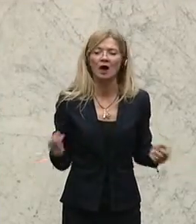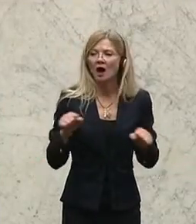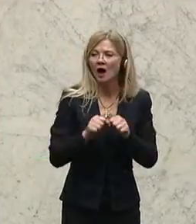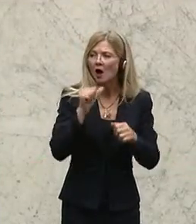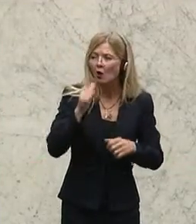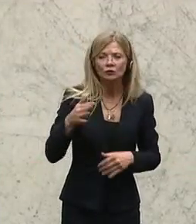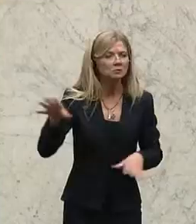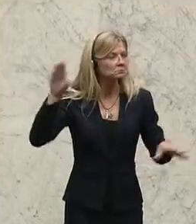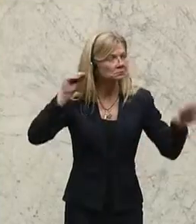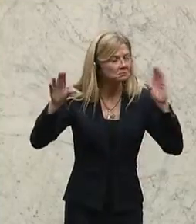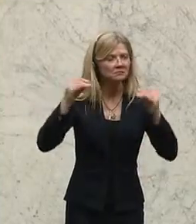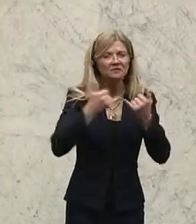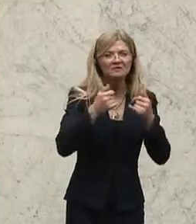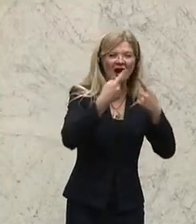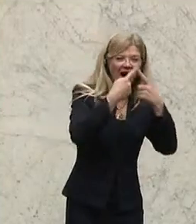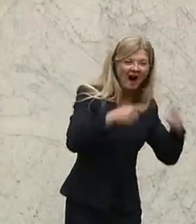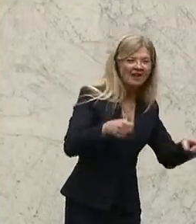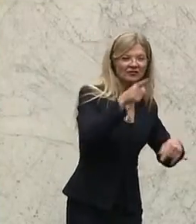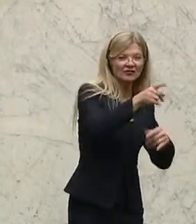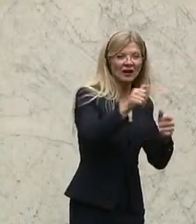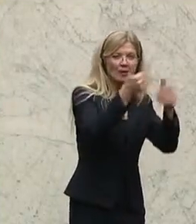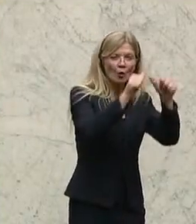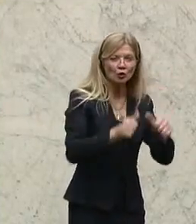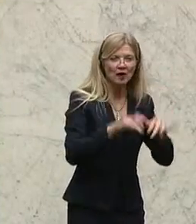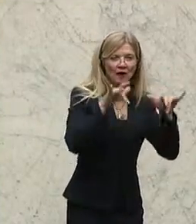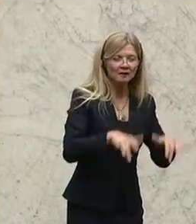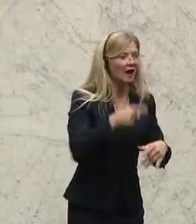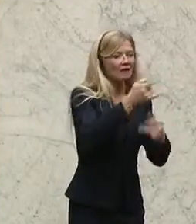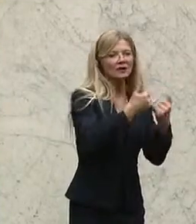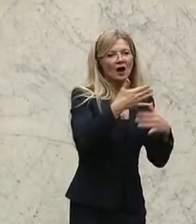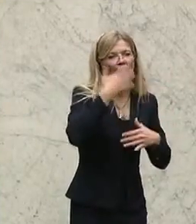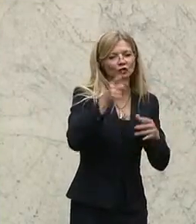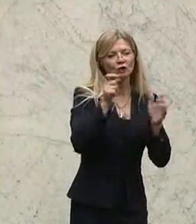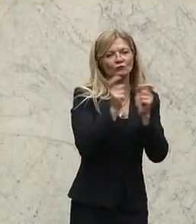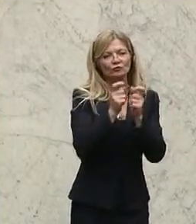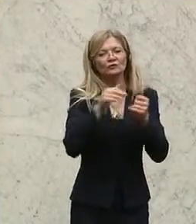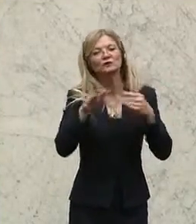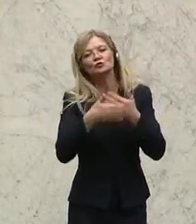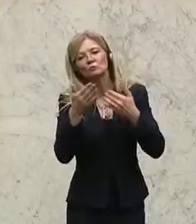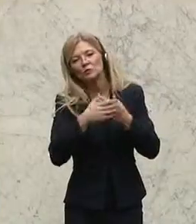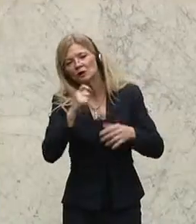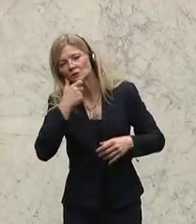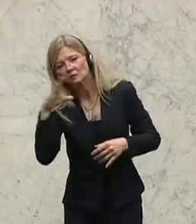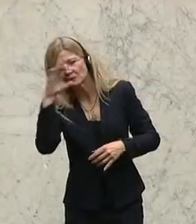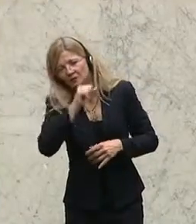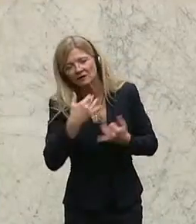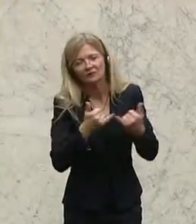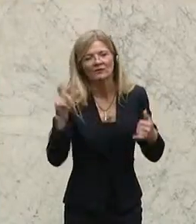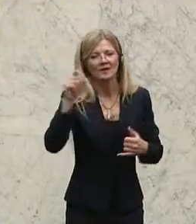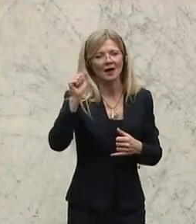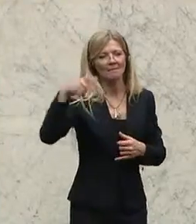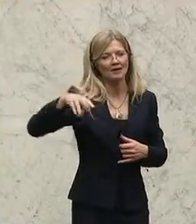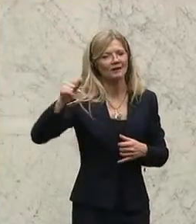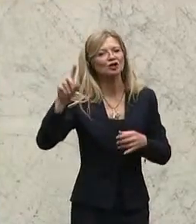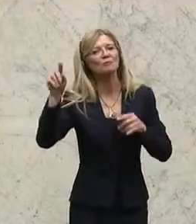anderen Ländern üblich sind, wie zum Beispiel Capitation. Capitation heißt, dass sich Patienten einer Region bei einem Arzt eintragen und dort fix